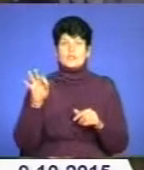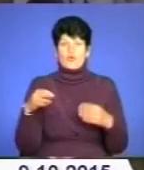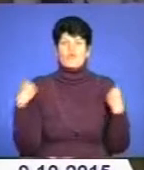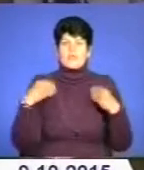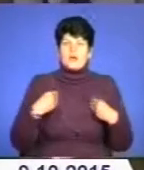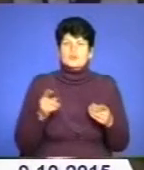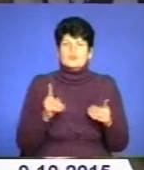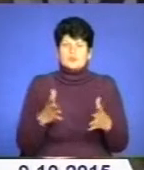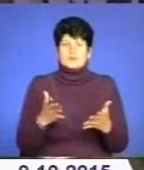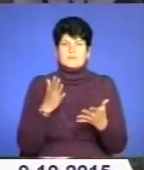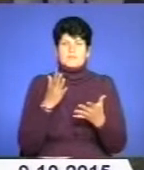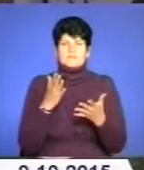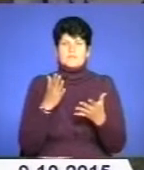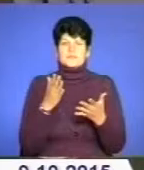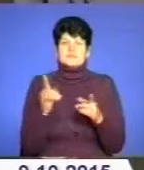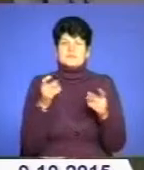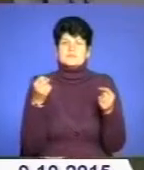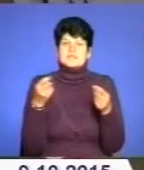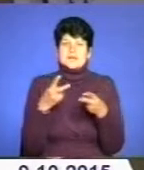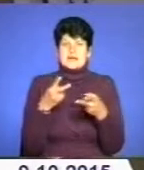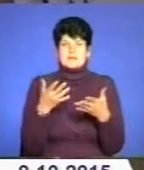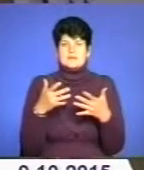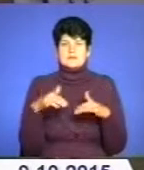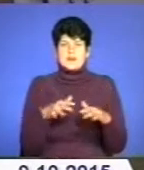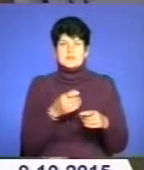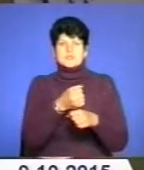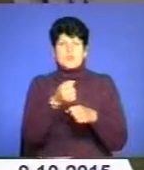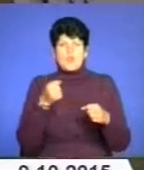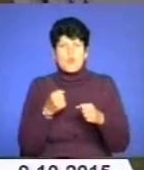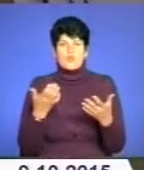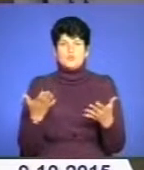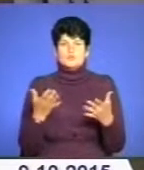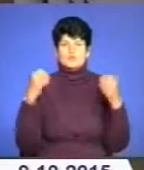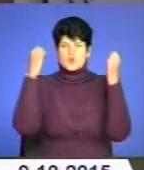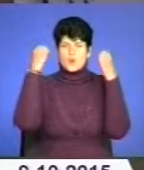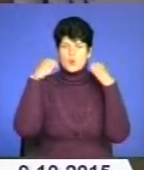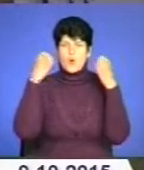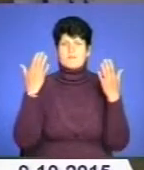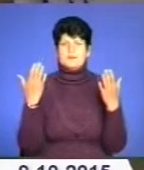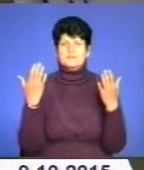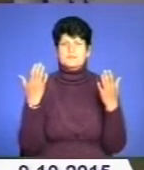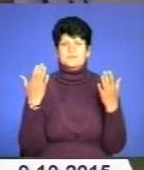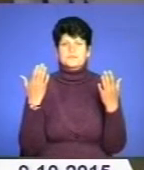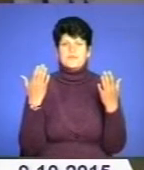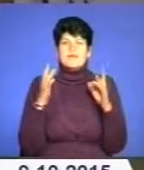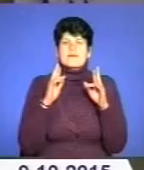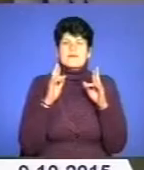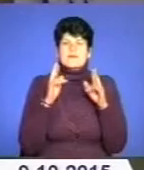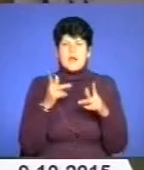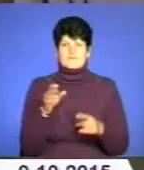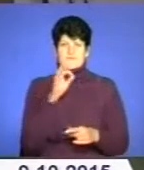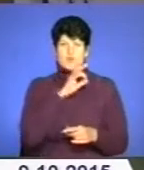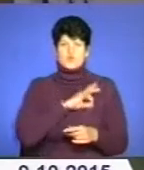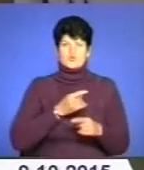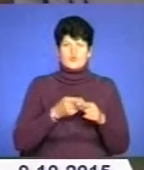якими спеціальними засобами, зброєю, шоломами. Як використовується